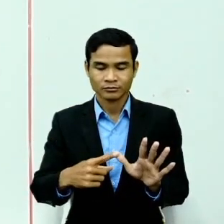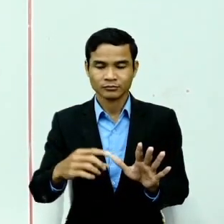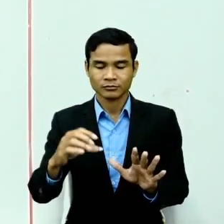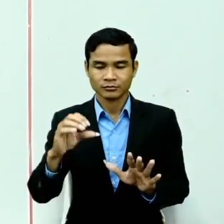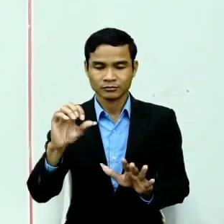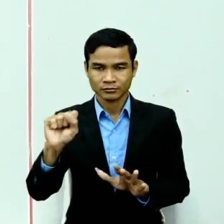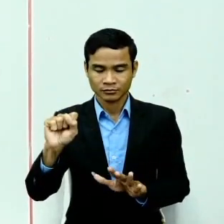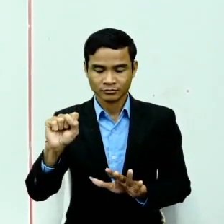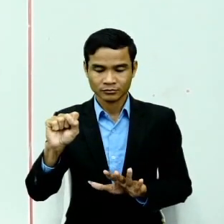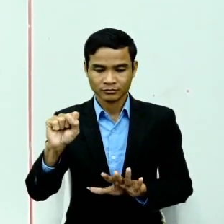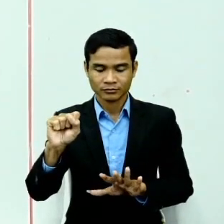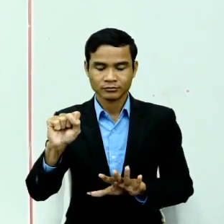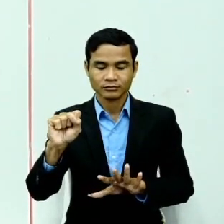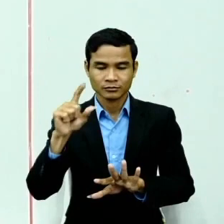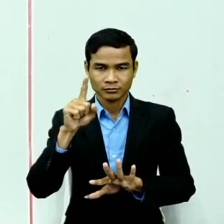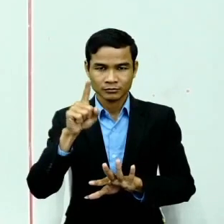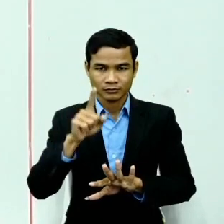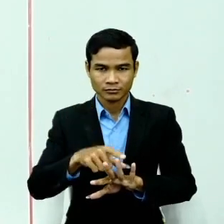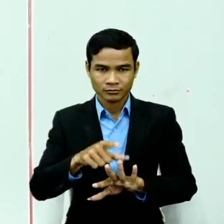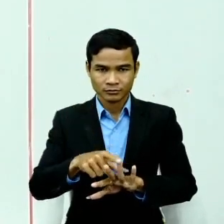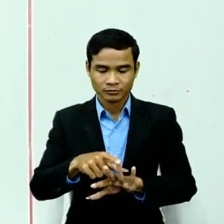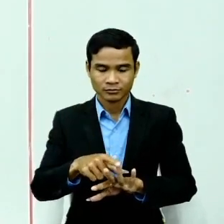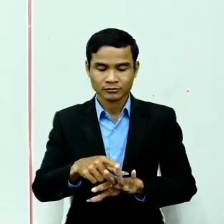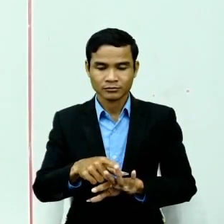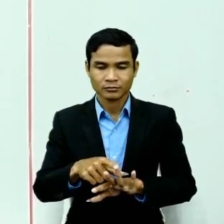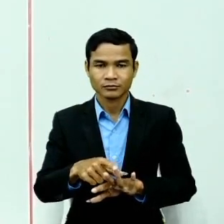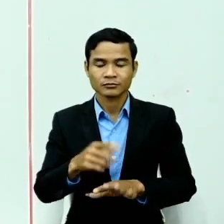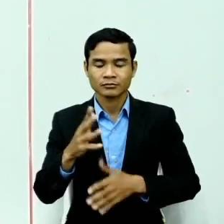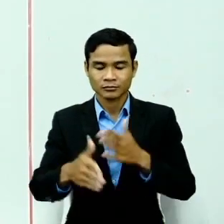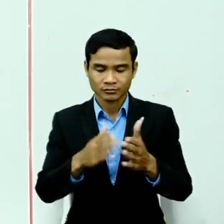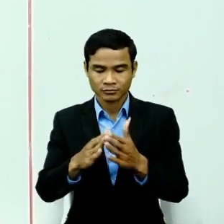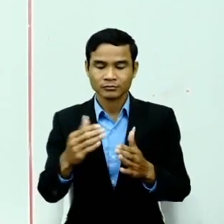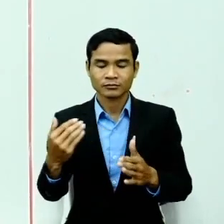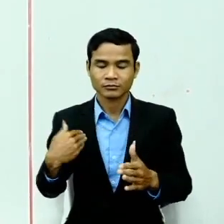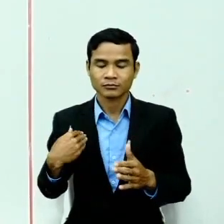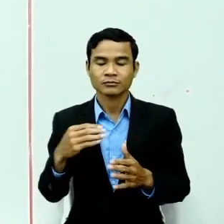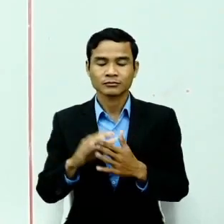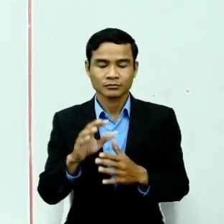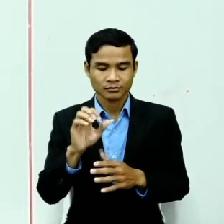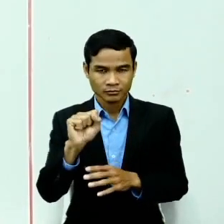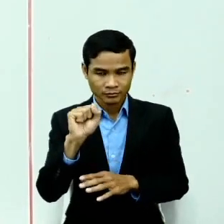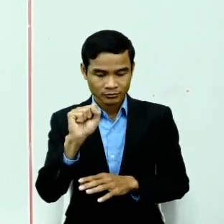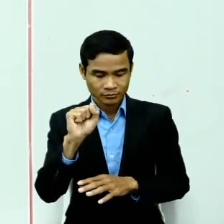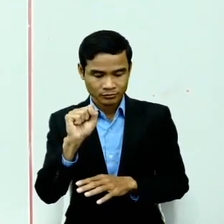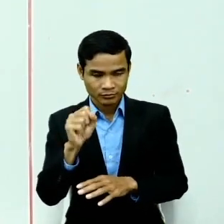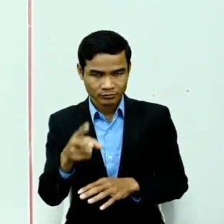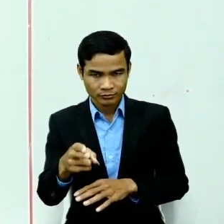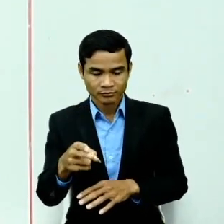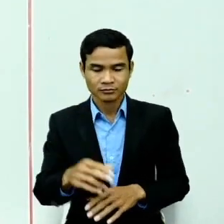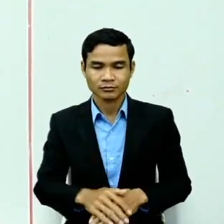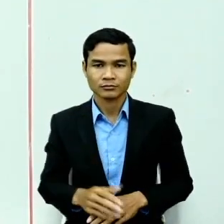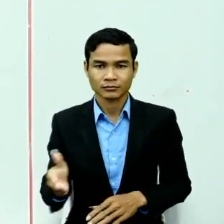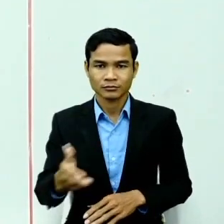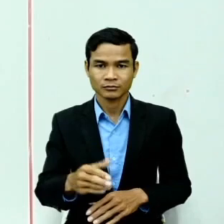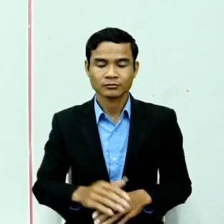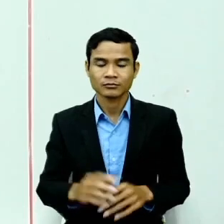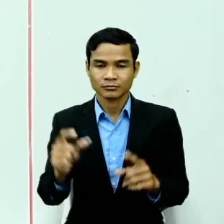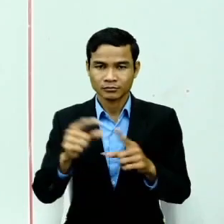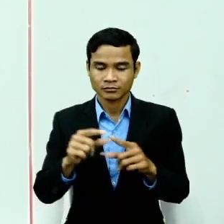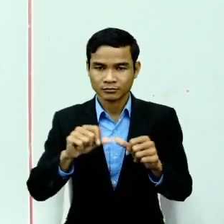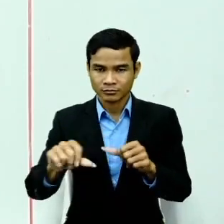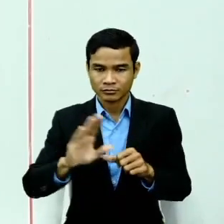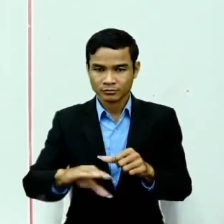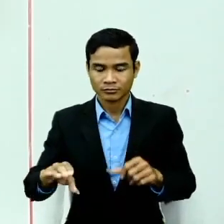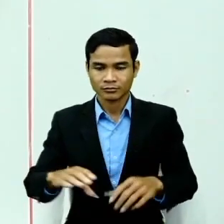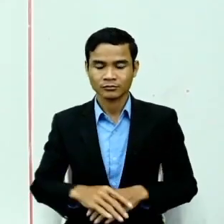tó cạn bàn tọ muối cạn tâm cạn chà địa bàn tọ con